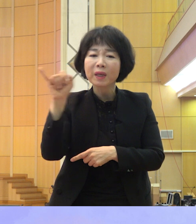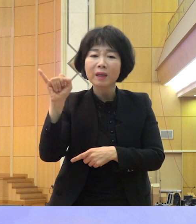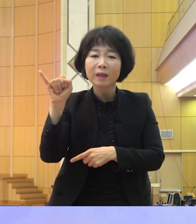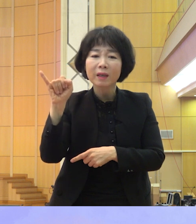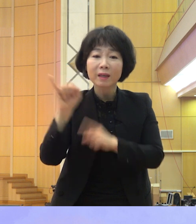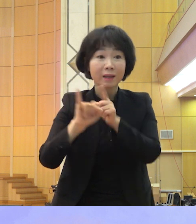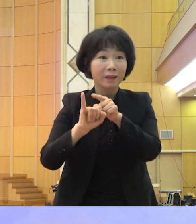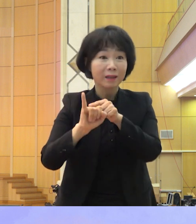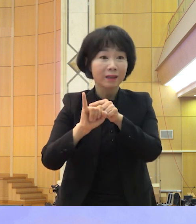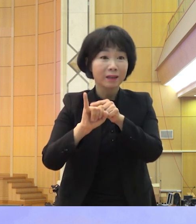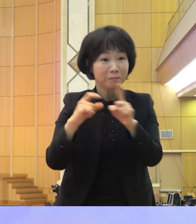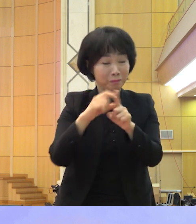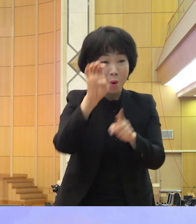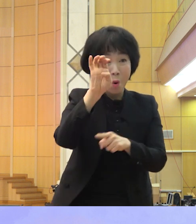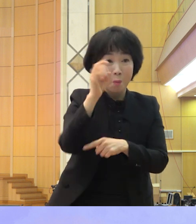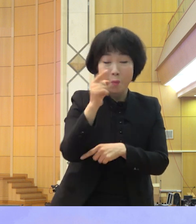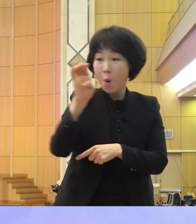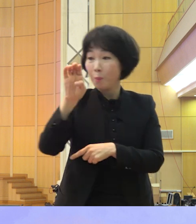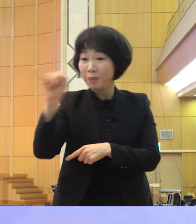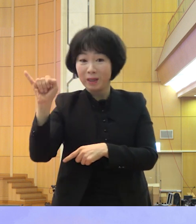말하면 의학적인 용어로